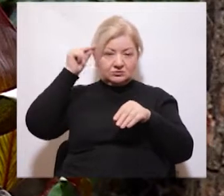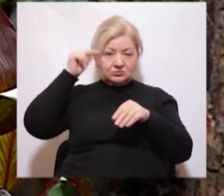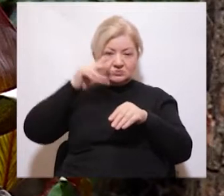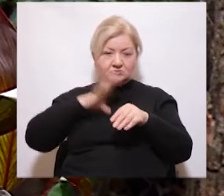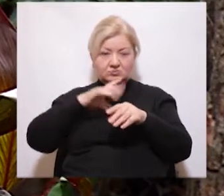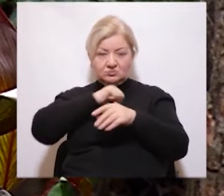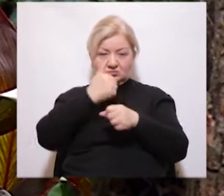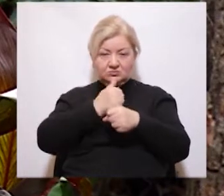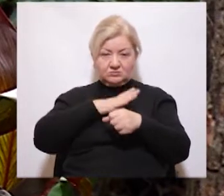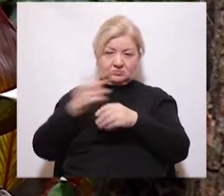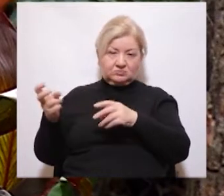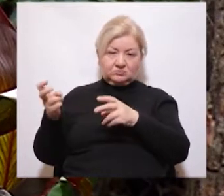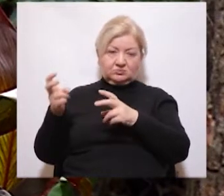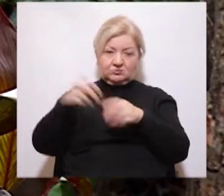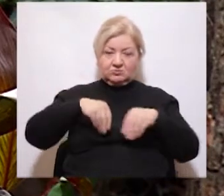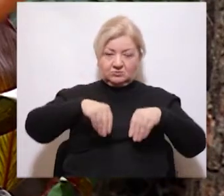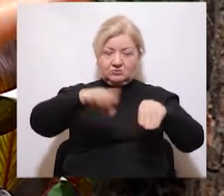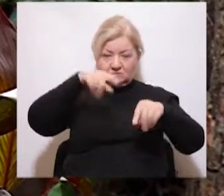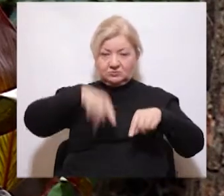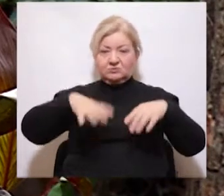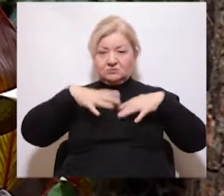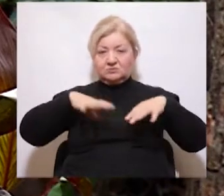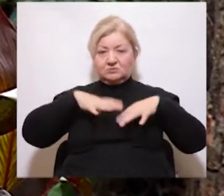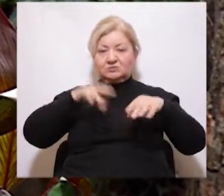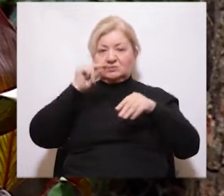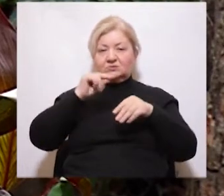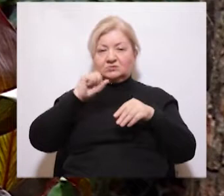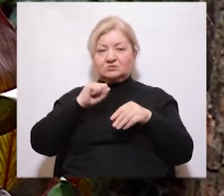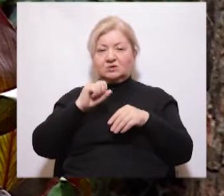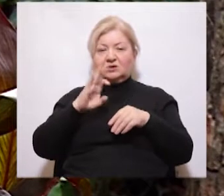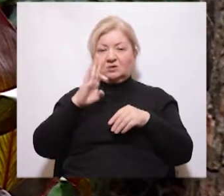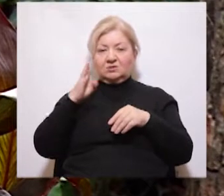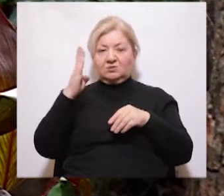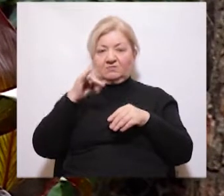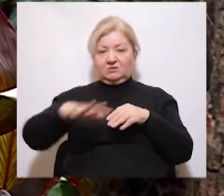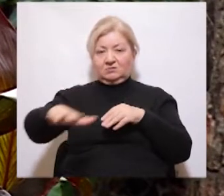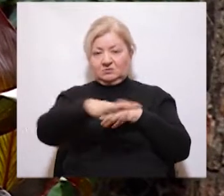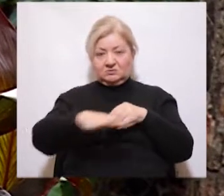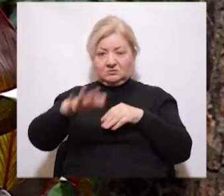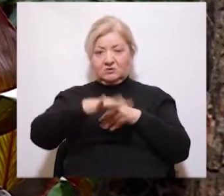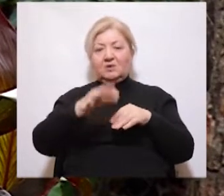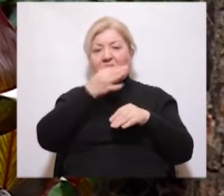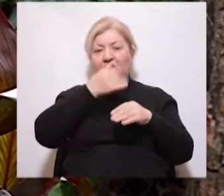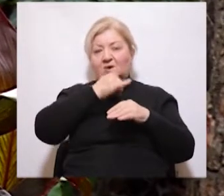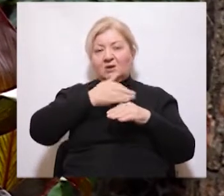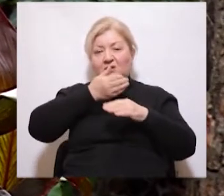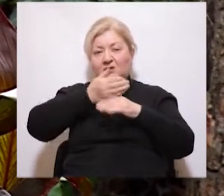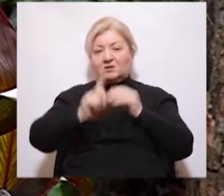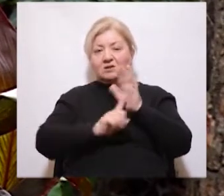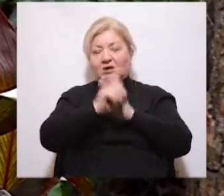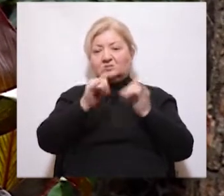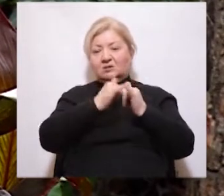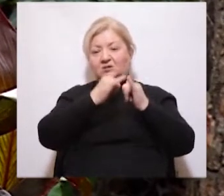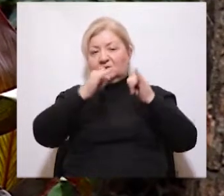ჩინელი ლაო ჯინჯაოს მეთაურობით გაშენდა ჩაქვის მიმდებარე ტერიტორიაზე. ამის შემდეგ დაიწყო მისი